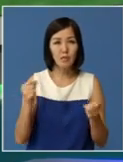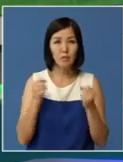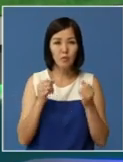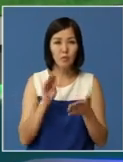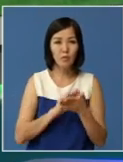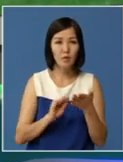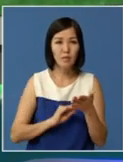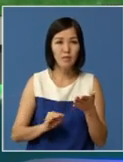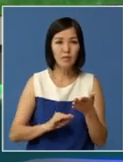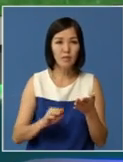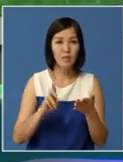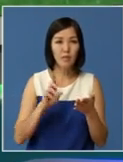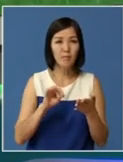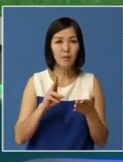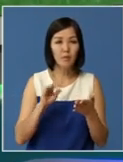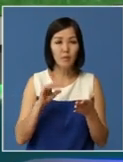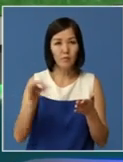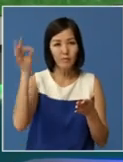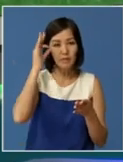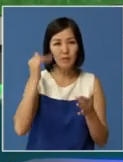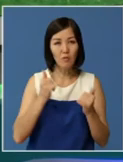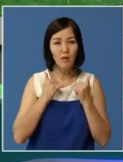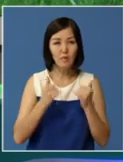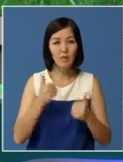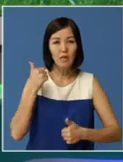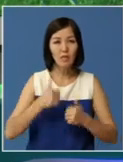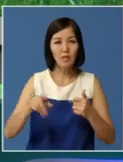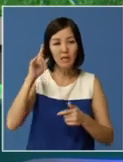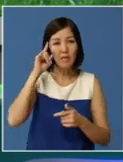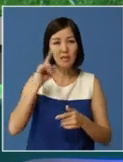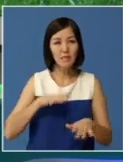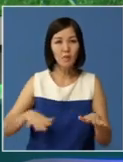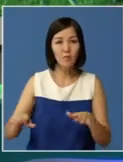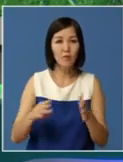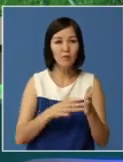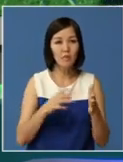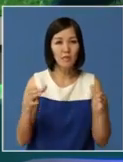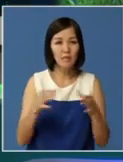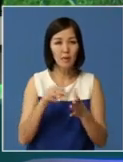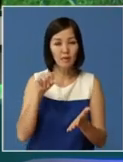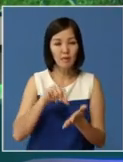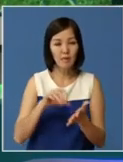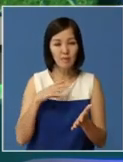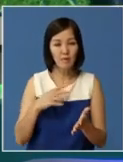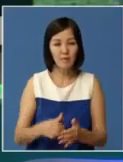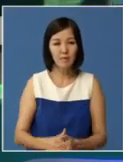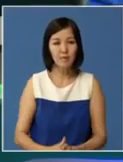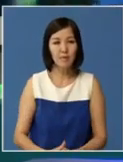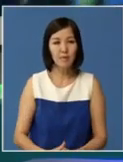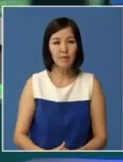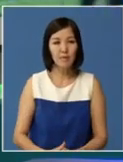журналистикасының негізін қалаған Сейдахмет Бердіқұловты еске алуға арналды. Жарысқа Қазақстанның әр өңірінен 8 команда келіп қатысты.